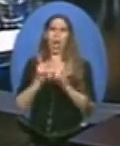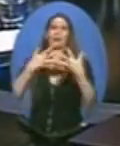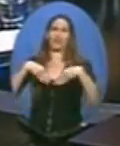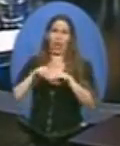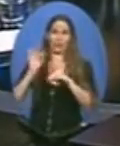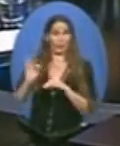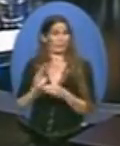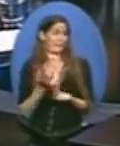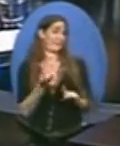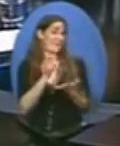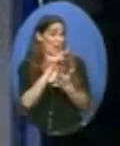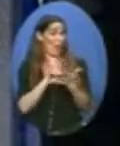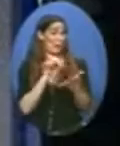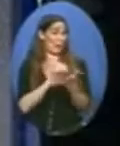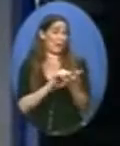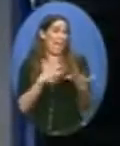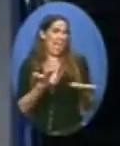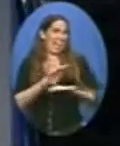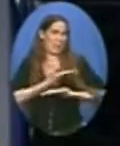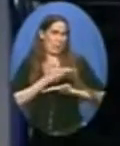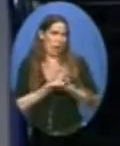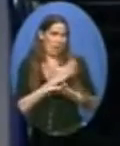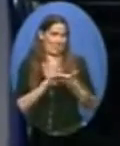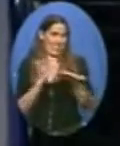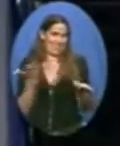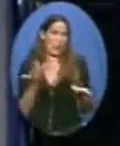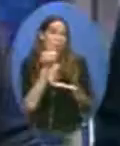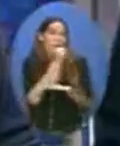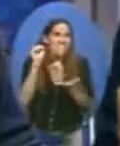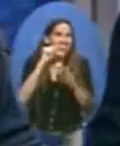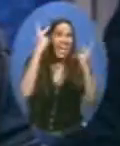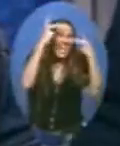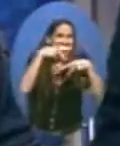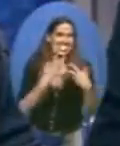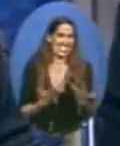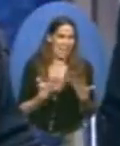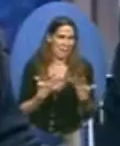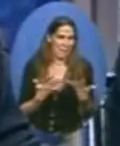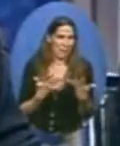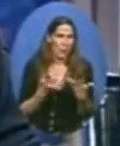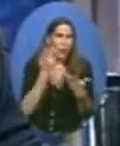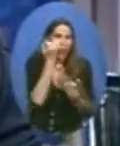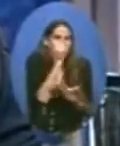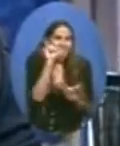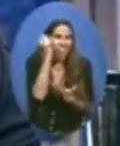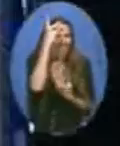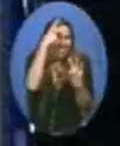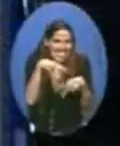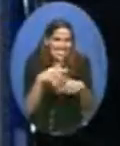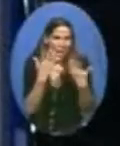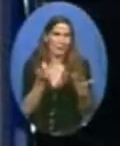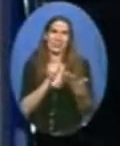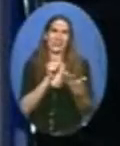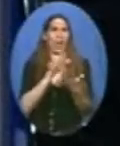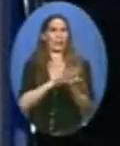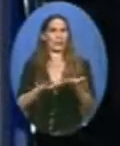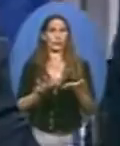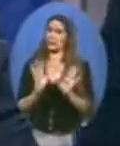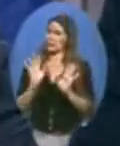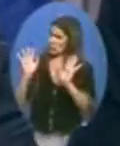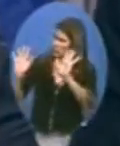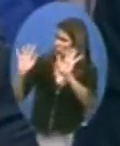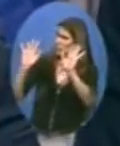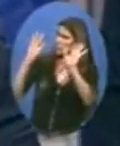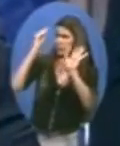אתה קורא היום בעיתונים איך התקבלה ההחלטה הזאת. אני לא מכיר איש שלא מושפע מסביבתו. אבל הוא הפר הסכם, זה לא דבר פשוט. לא, ההסכם,